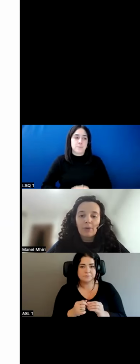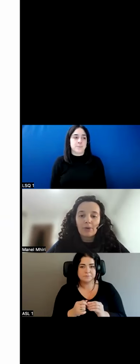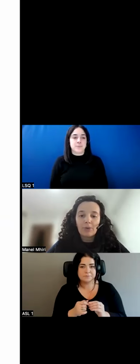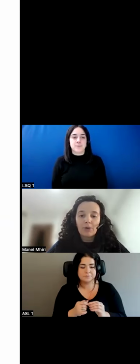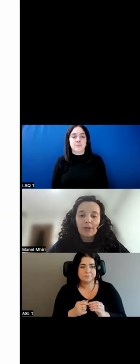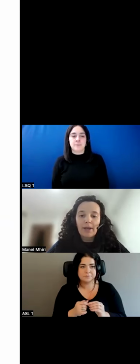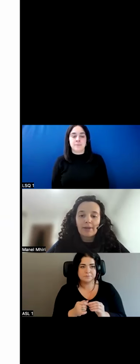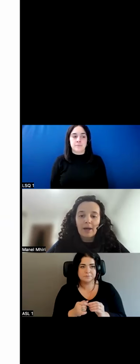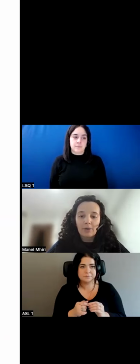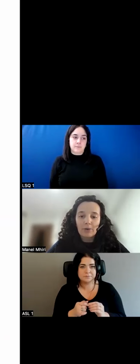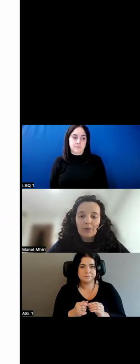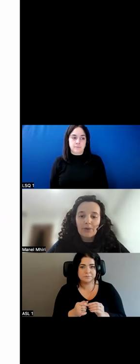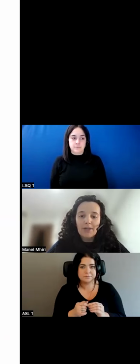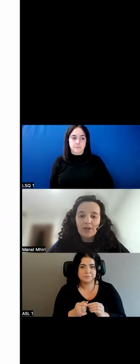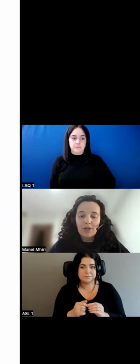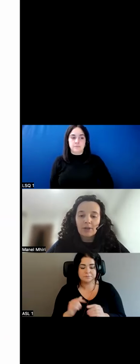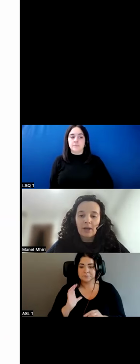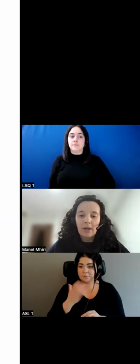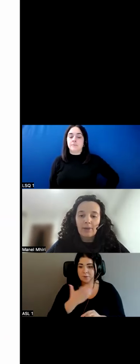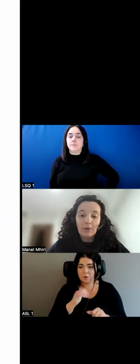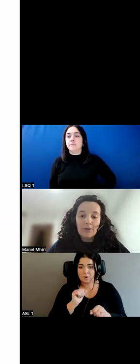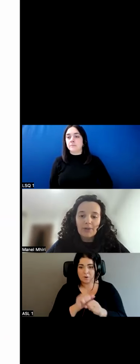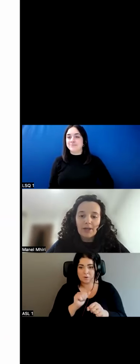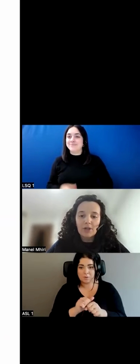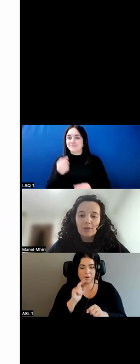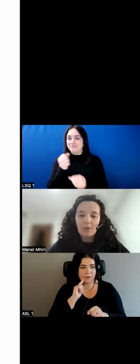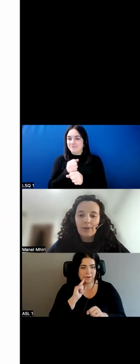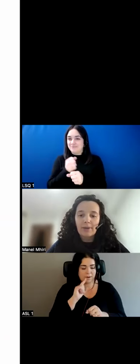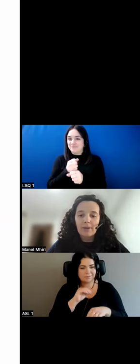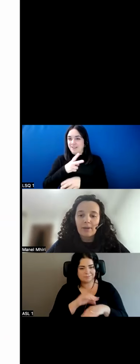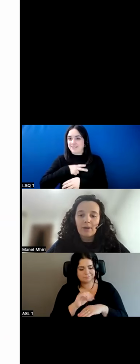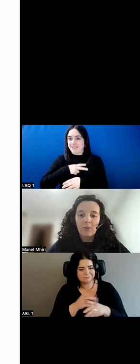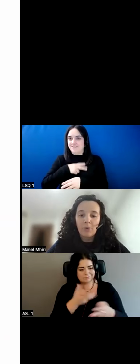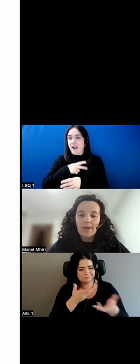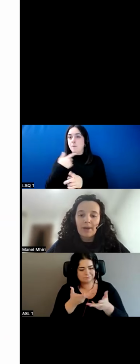Donc, pendant notre travail et nos consultations